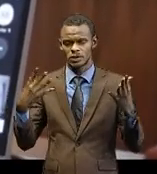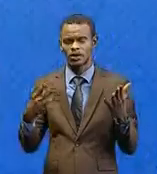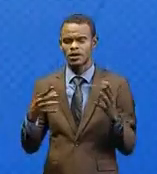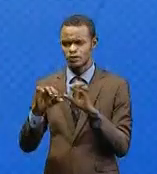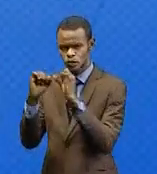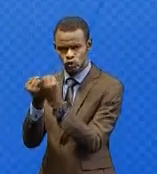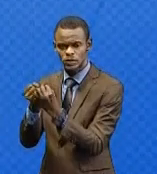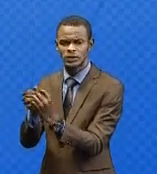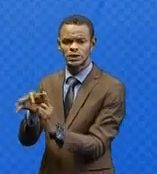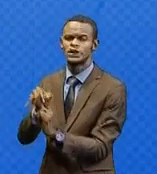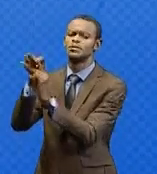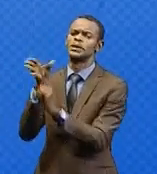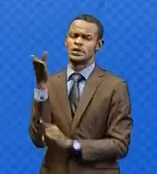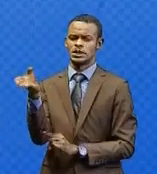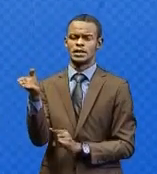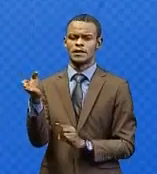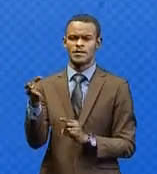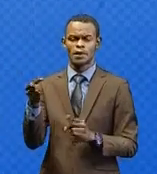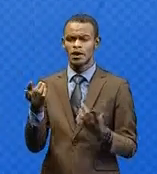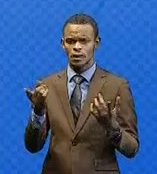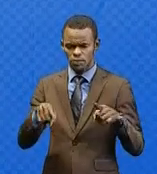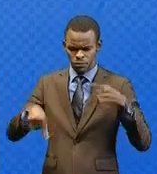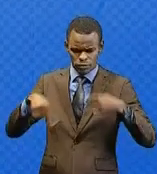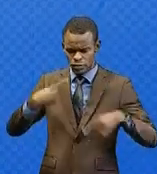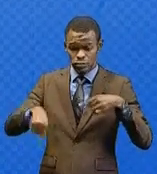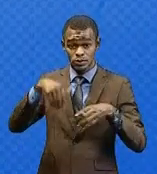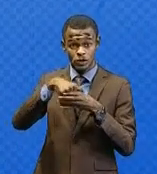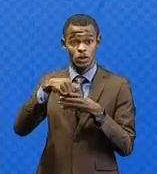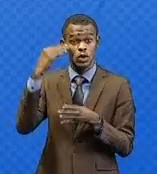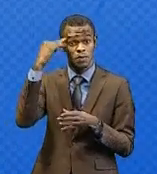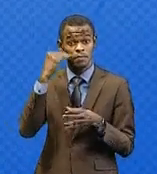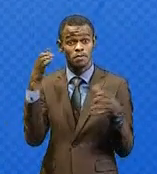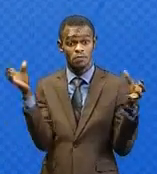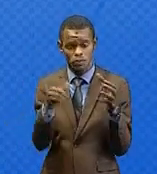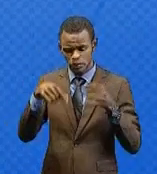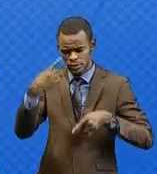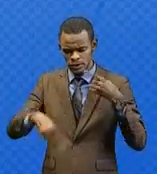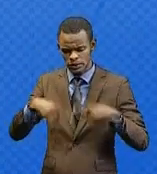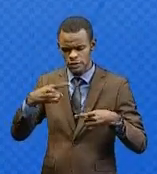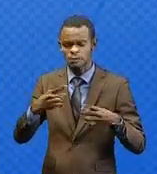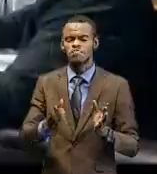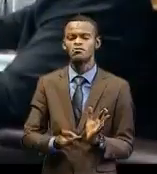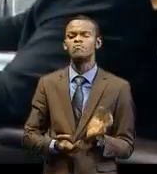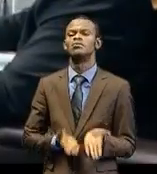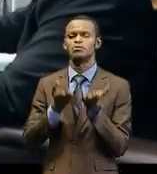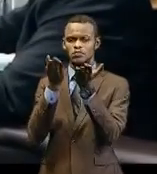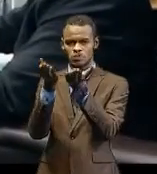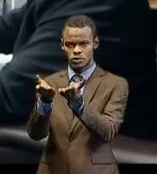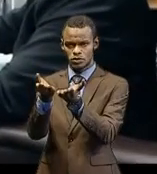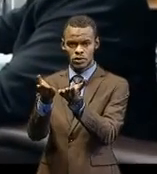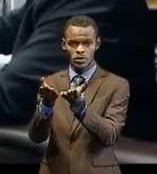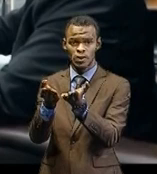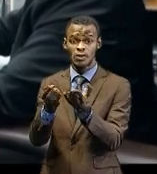matière. Après débat et délibération, le Conseil des ministres a soumis les dossiers pour harmonisation avec le